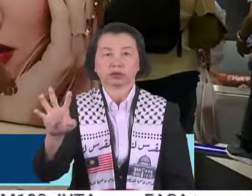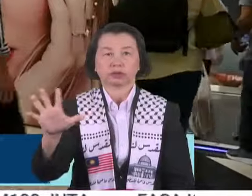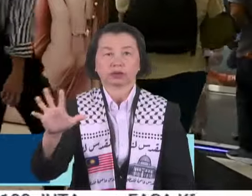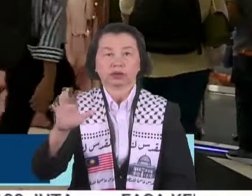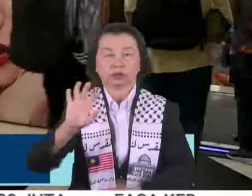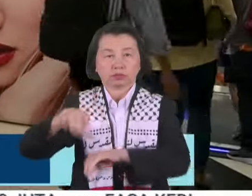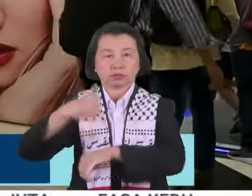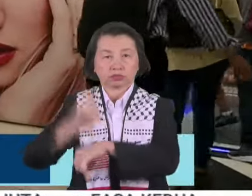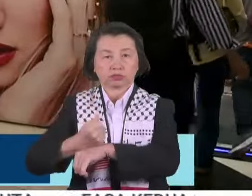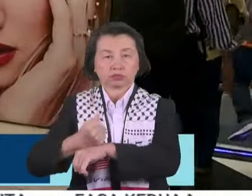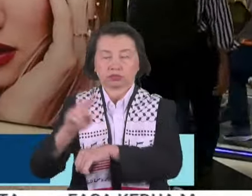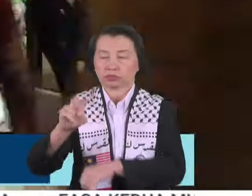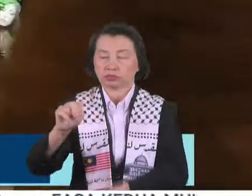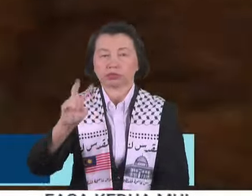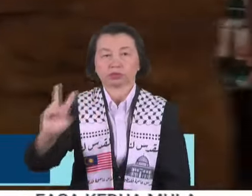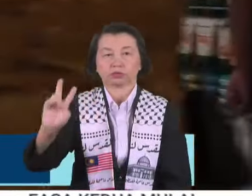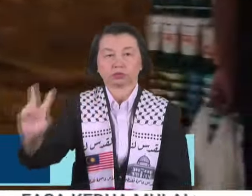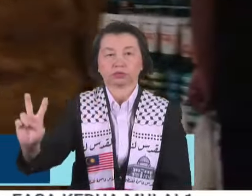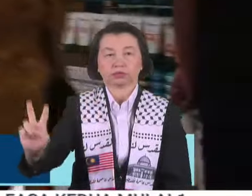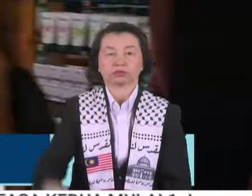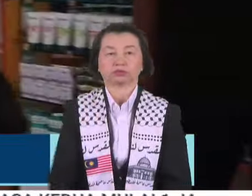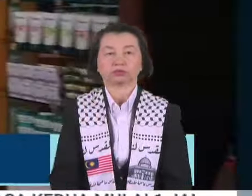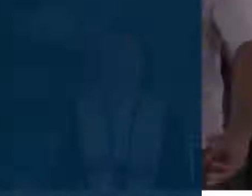32,245 pertumbuhan pada 2022.